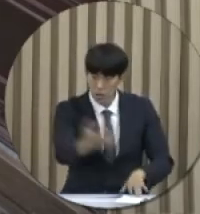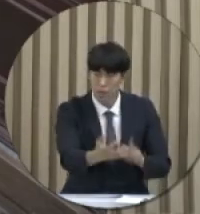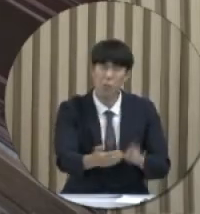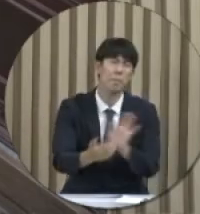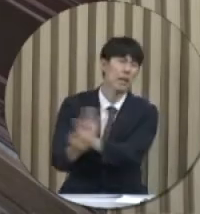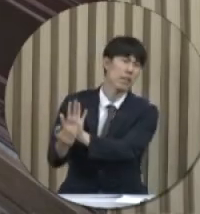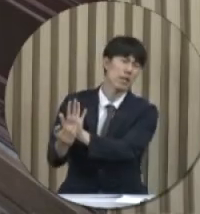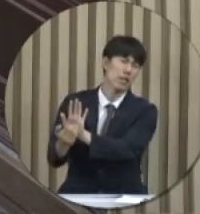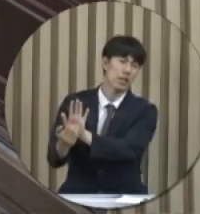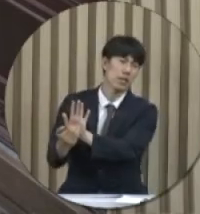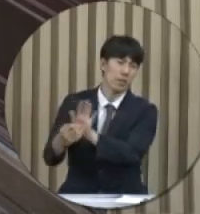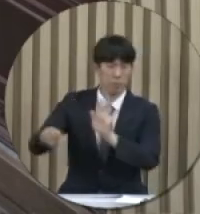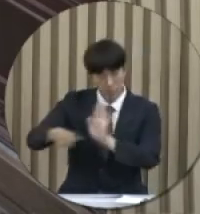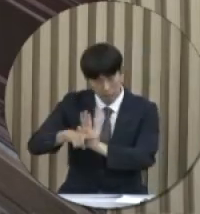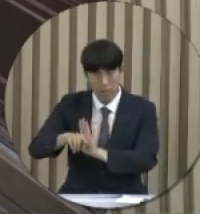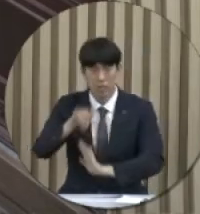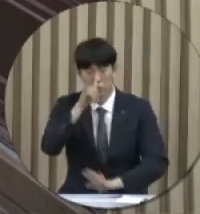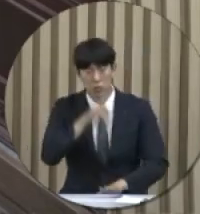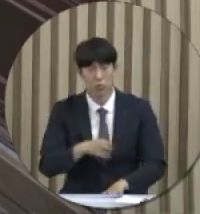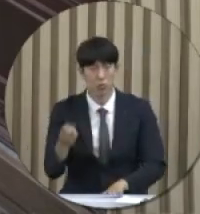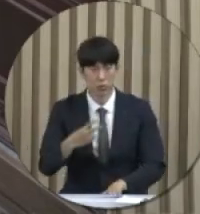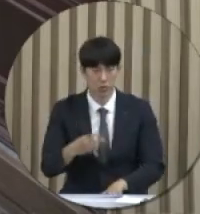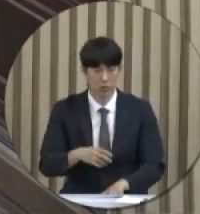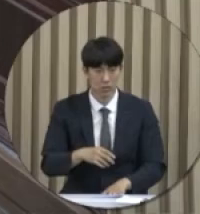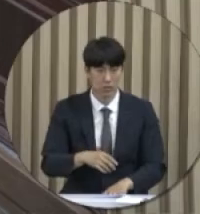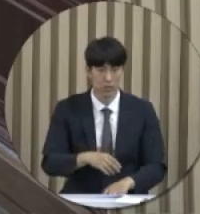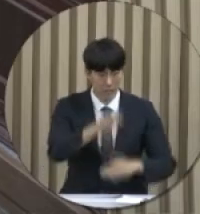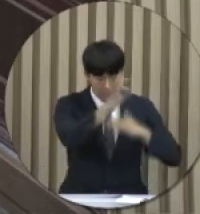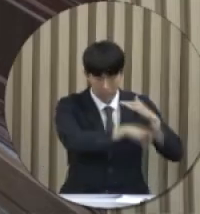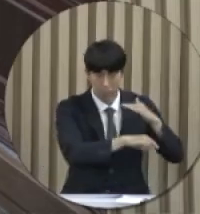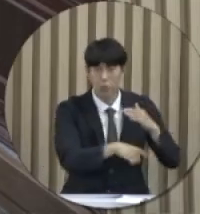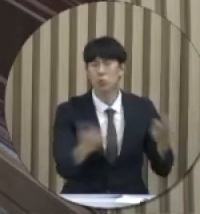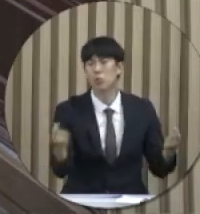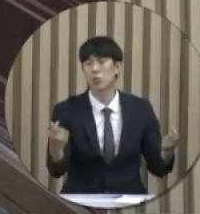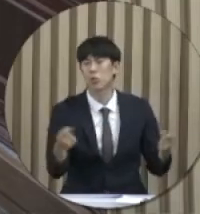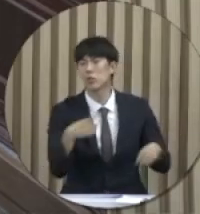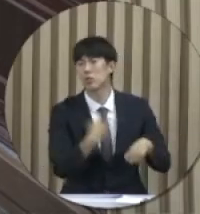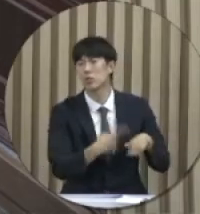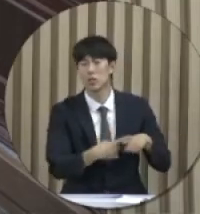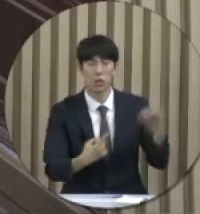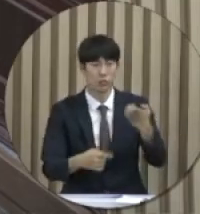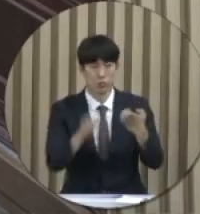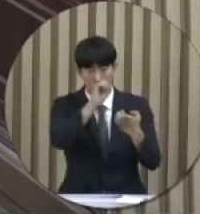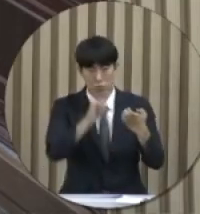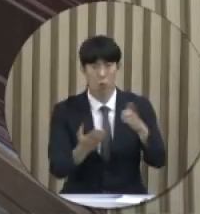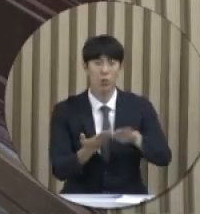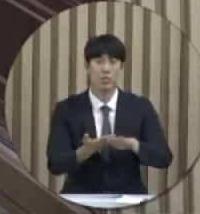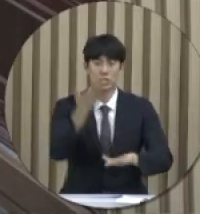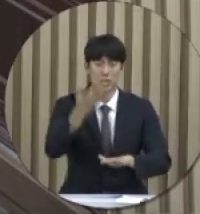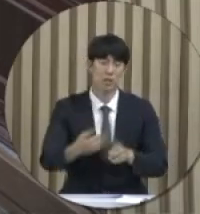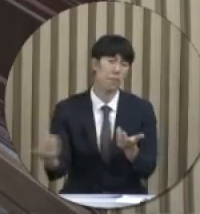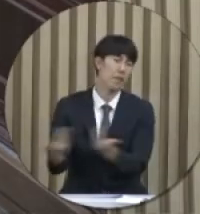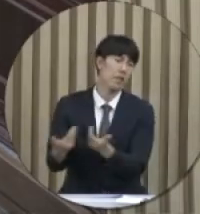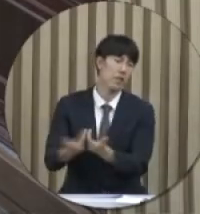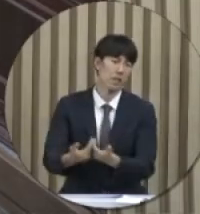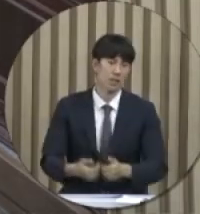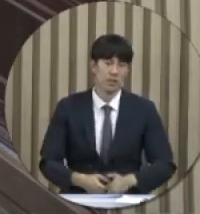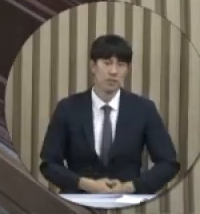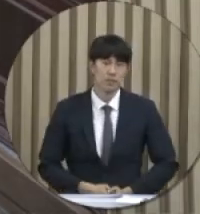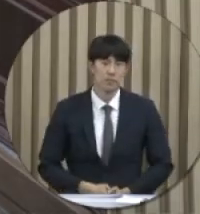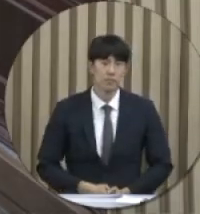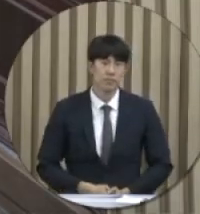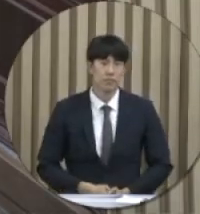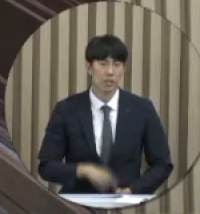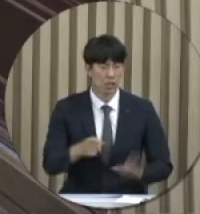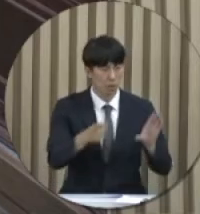반대다라고 얘기했고요. 뭐 서부권은 말할 것도 없이 90% 이상이 되시는 분들이 그렇게 하고